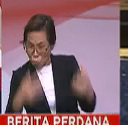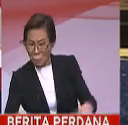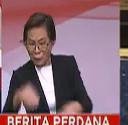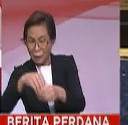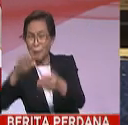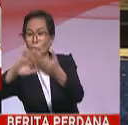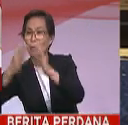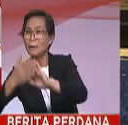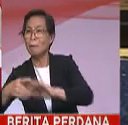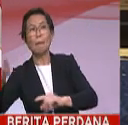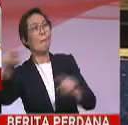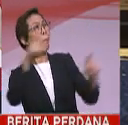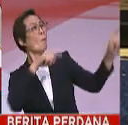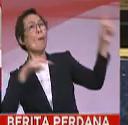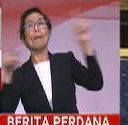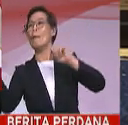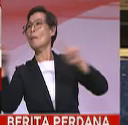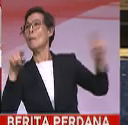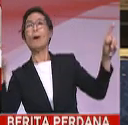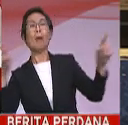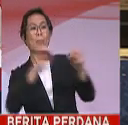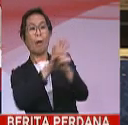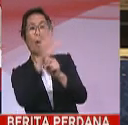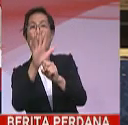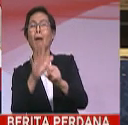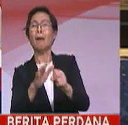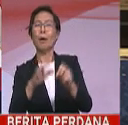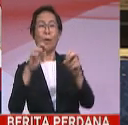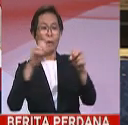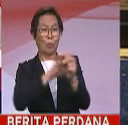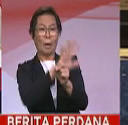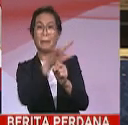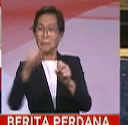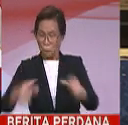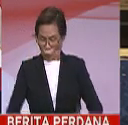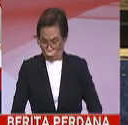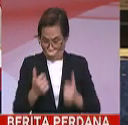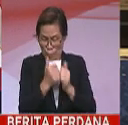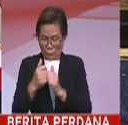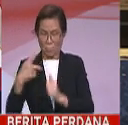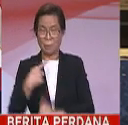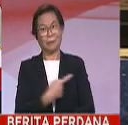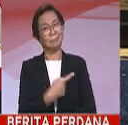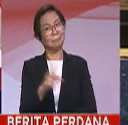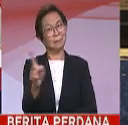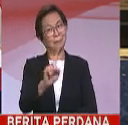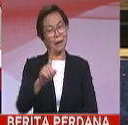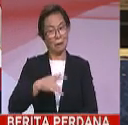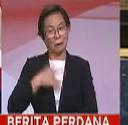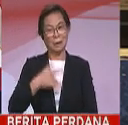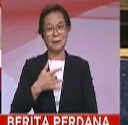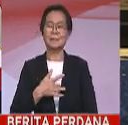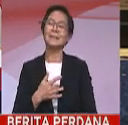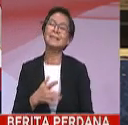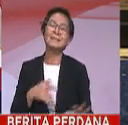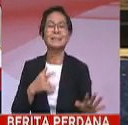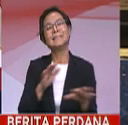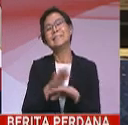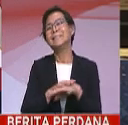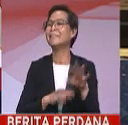komuniti dan virus ini sekarang ini hidup bersama kita. Jadi janganlah kita merasa terlalu